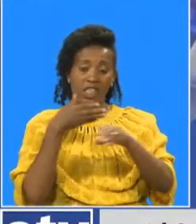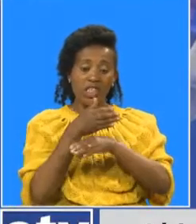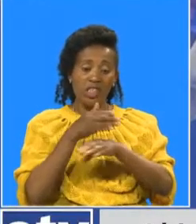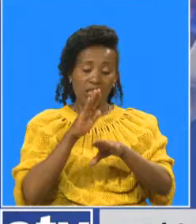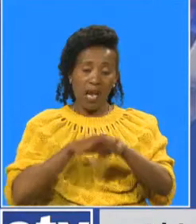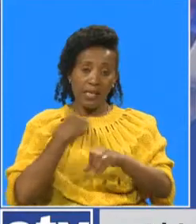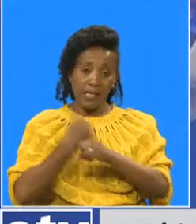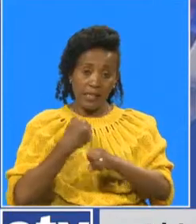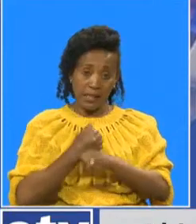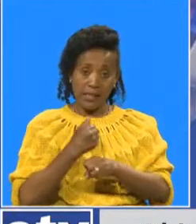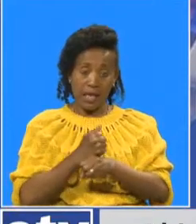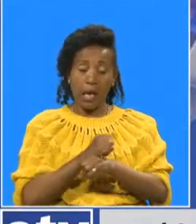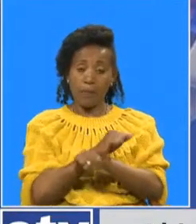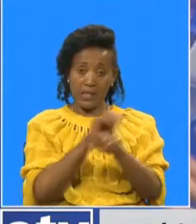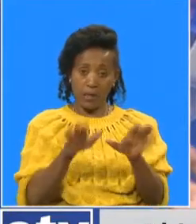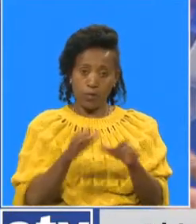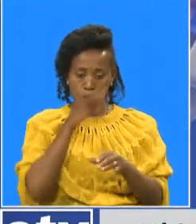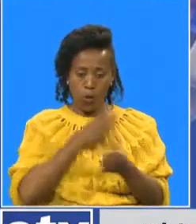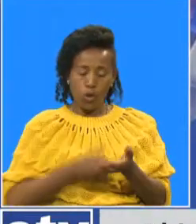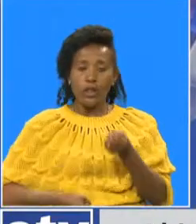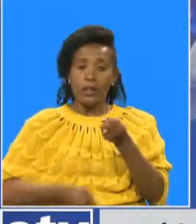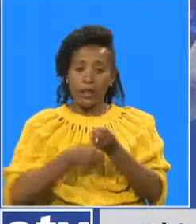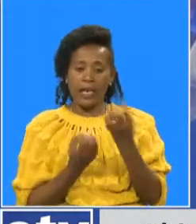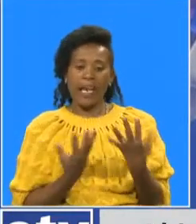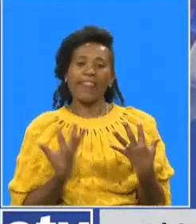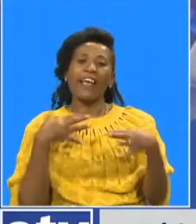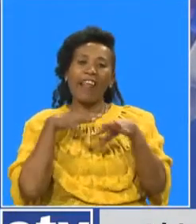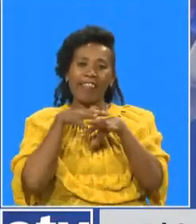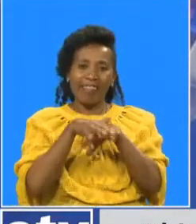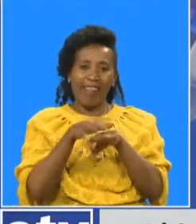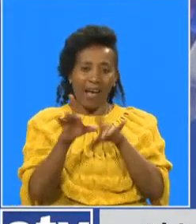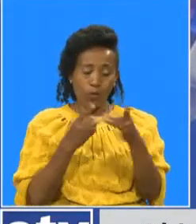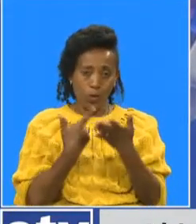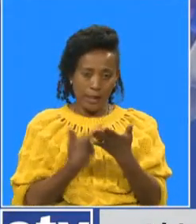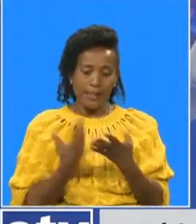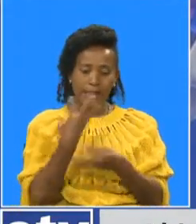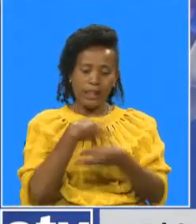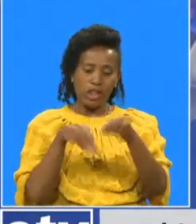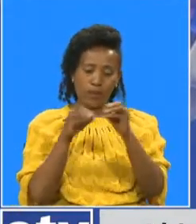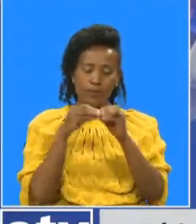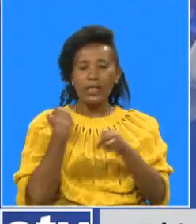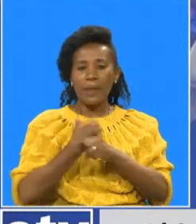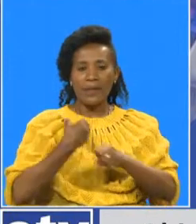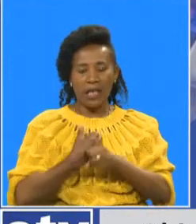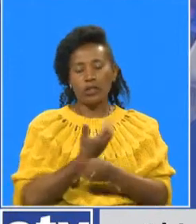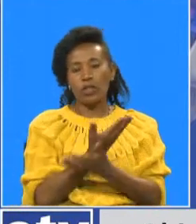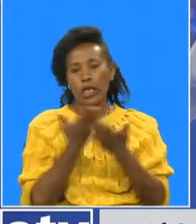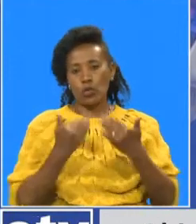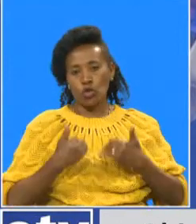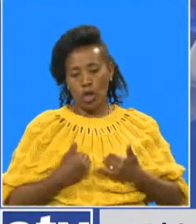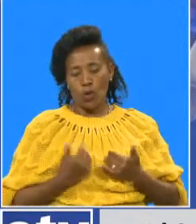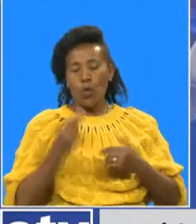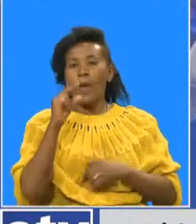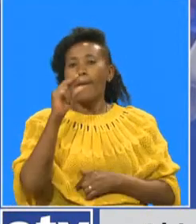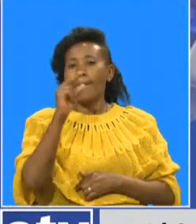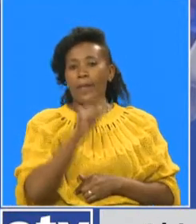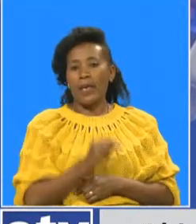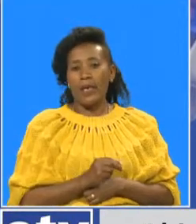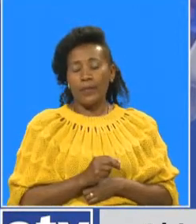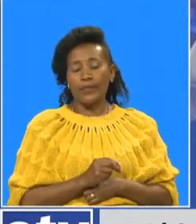ላይ የተሰማሩ ሰዎችን መደገፍ ነው። ኢንተግሬት አድርጎ እነዚህንም ጭምር የመስራት እንትኖች አሉ እና